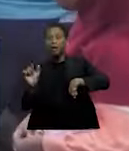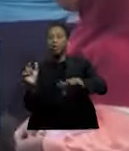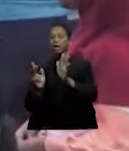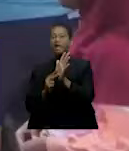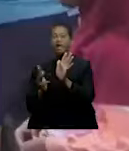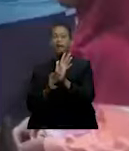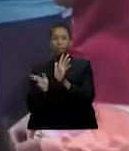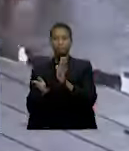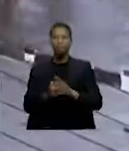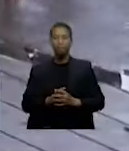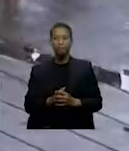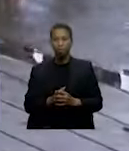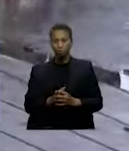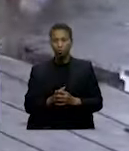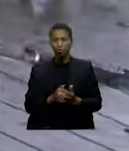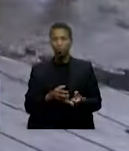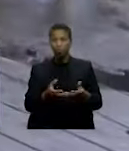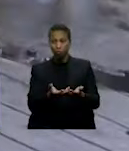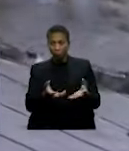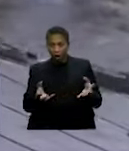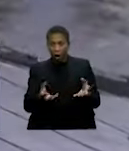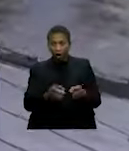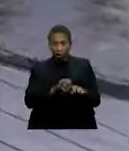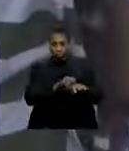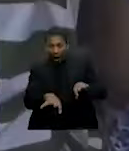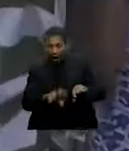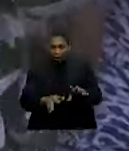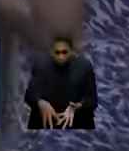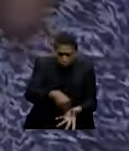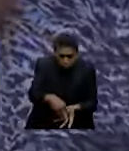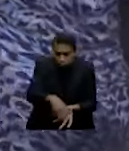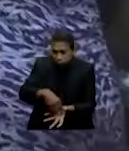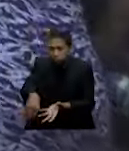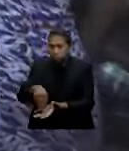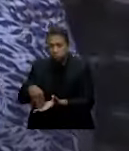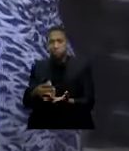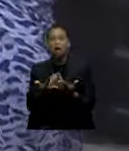Dengan membawa sejumlah wadah minyak goreng yang tumpah ke jalan jadi rebutan warga.